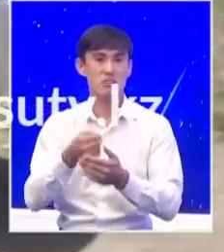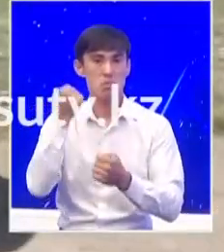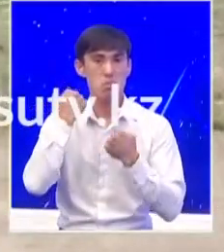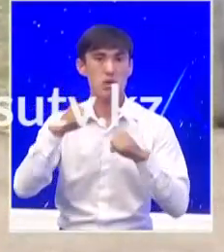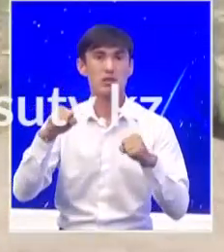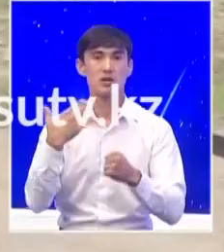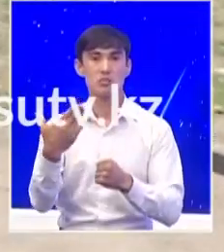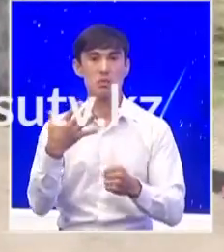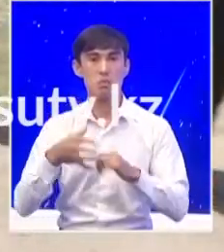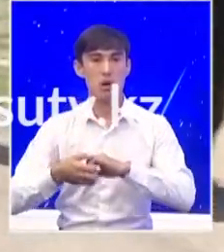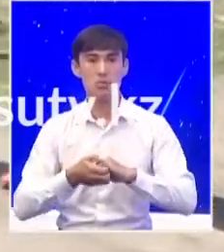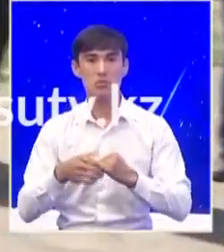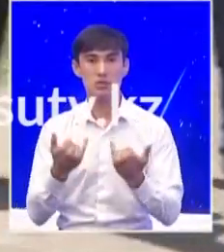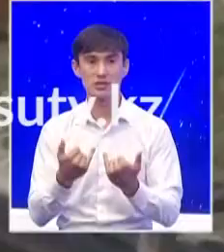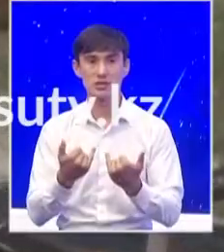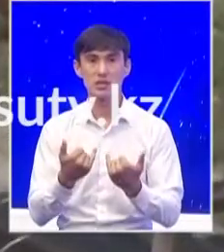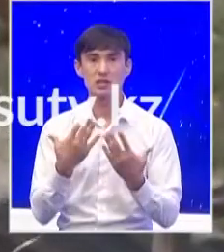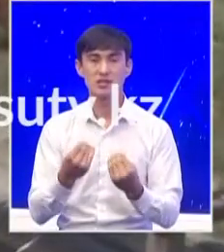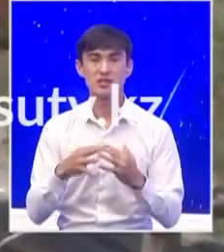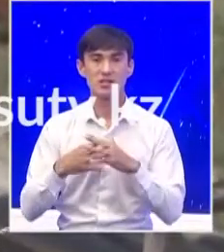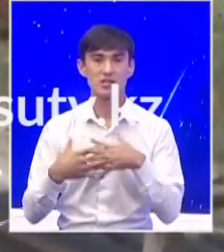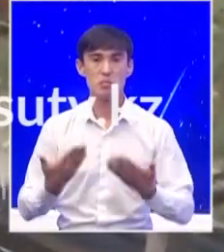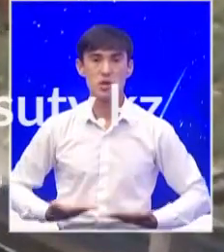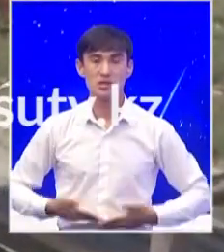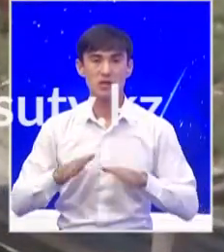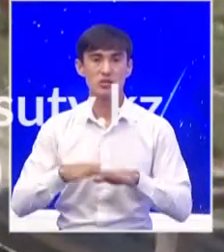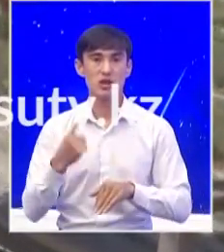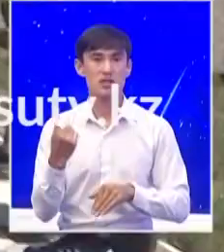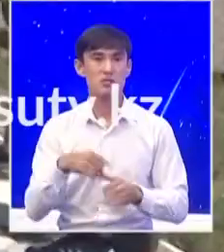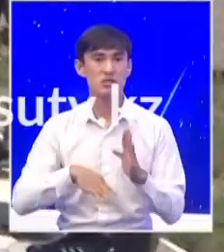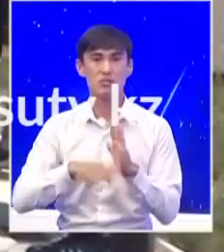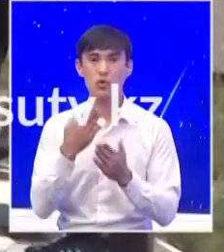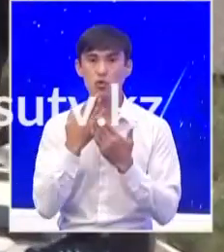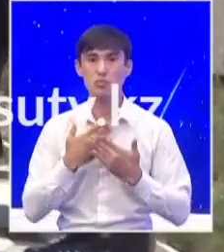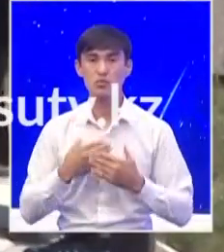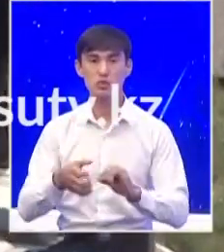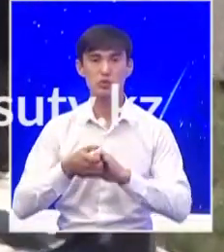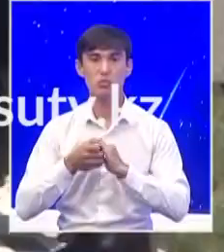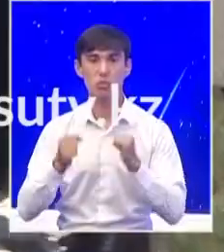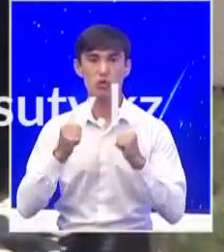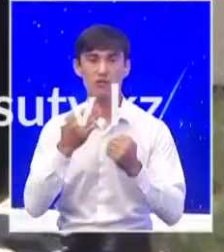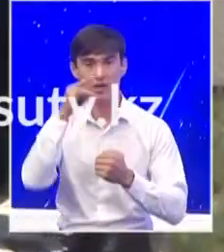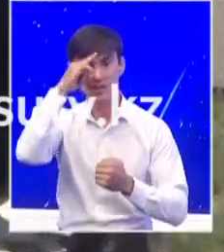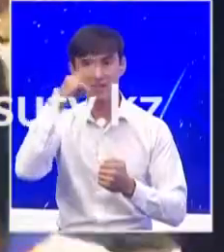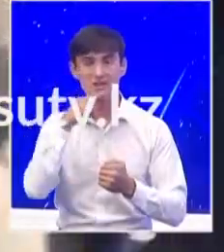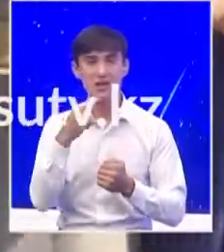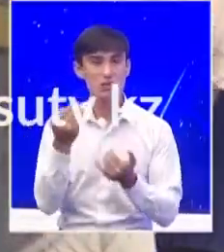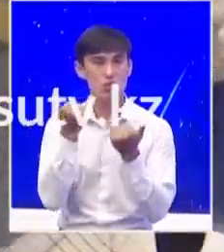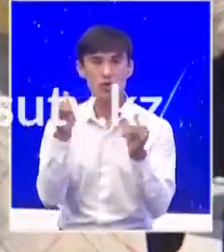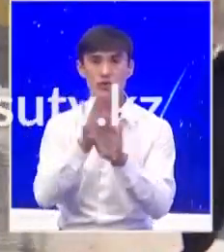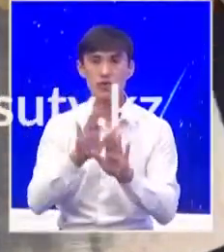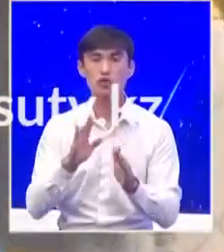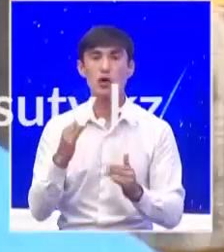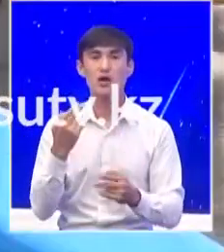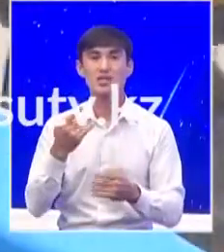всех стилей была и по сей день. Особенно в сельской местности остается одним из самых любимых видов спорта в Казахстане. Неудивительно, что порой